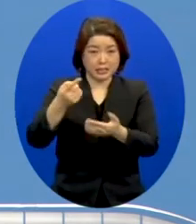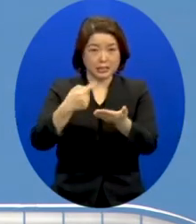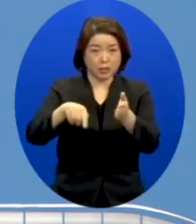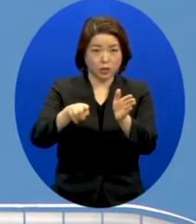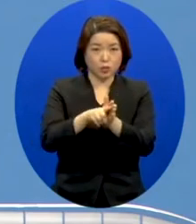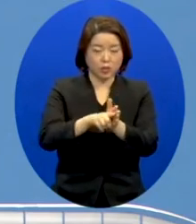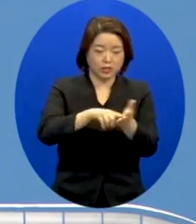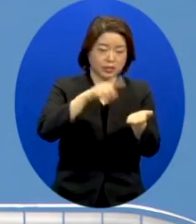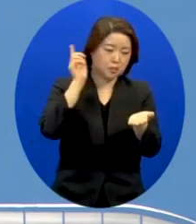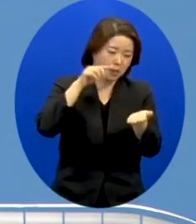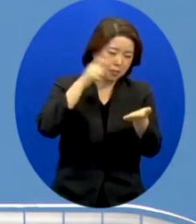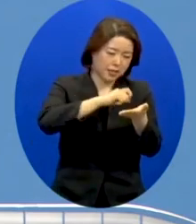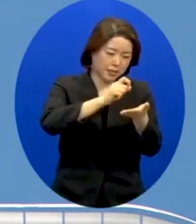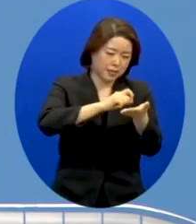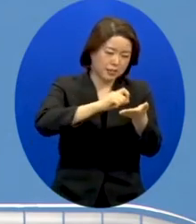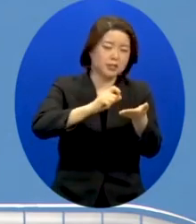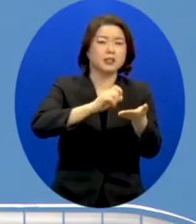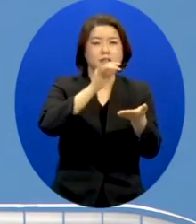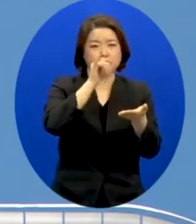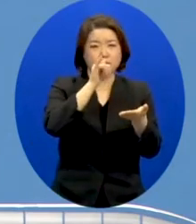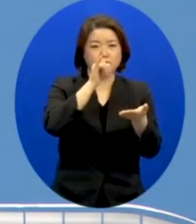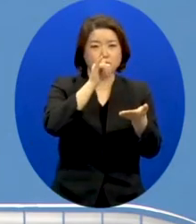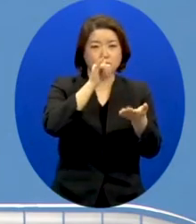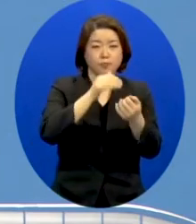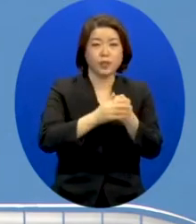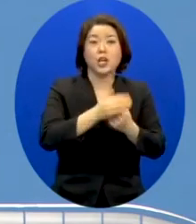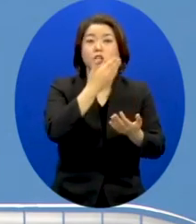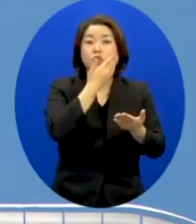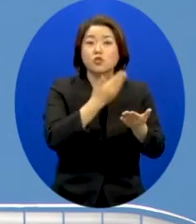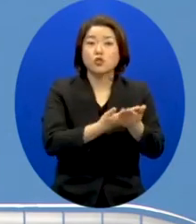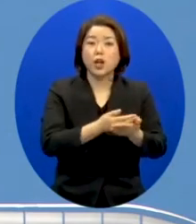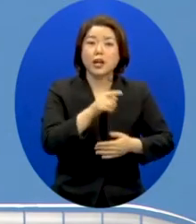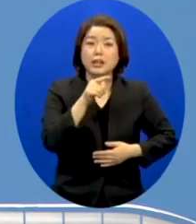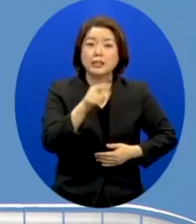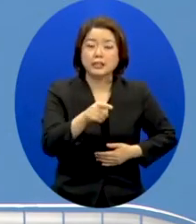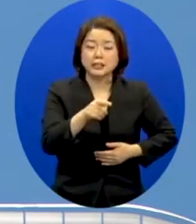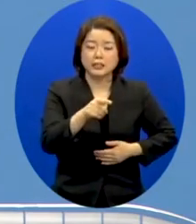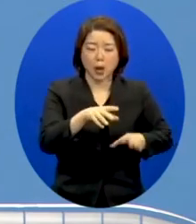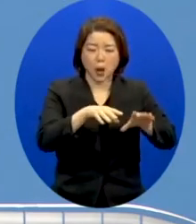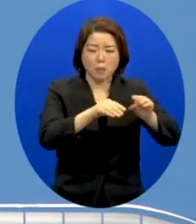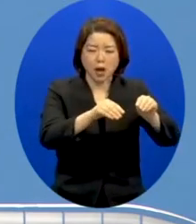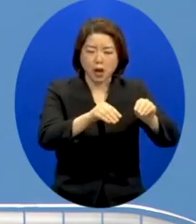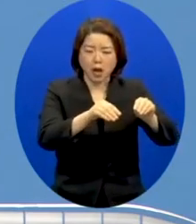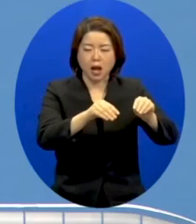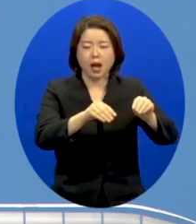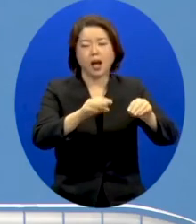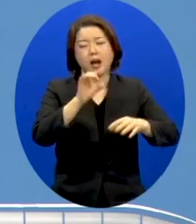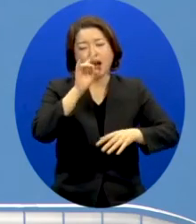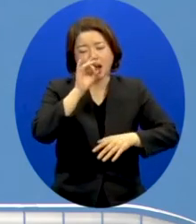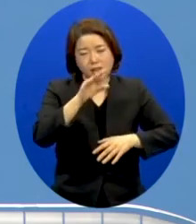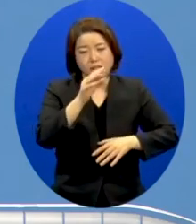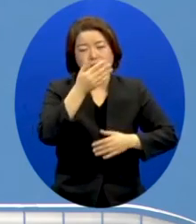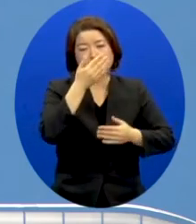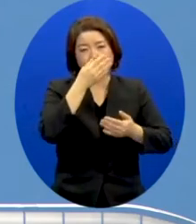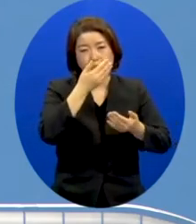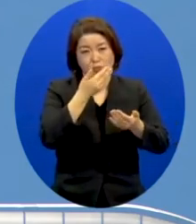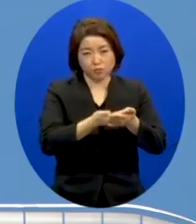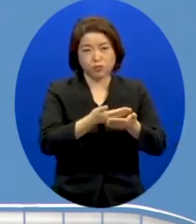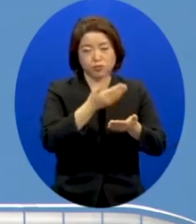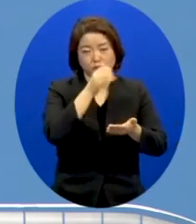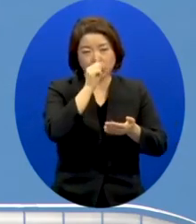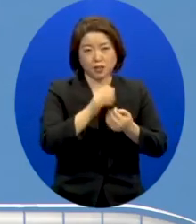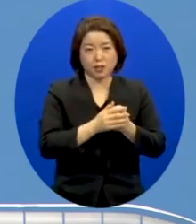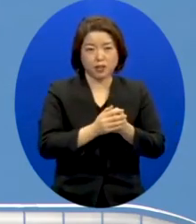일기 를 쓰시는 겁니다 중요한 것은 그것이 중단되지 않는 것이어야 한다는 것 했다가 안했다가